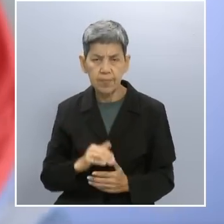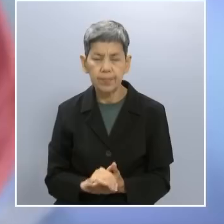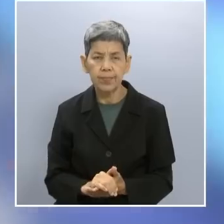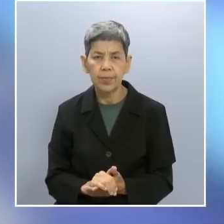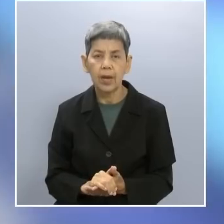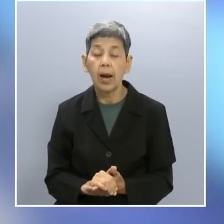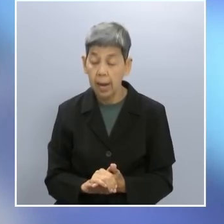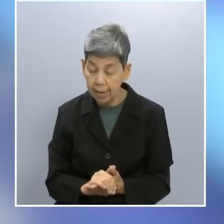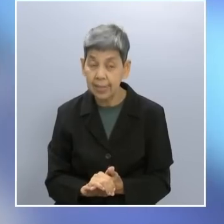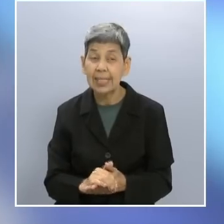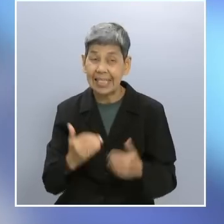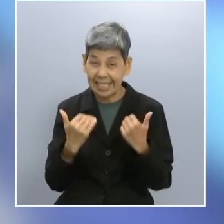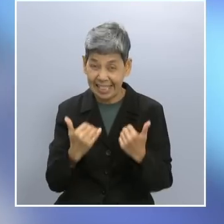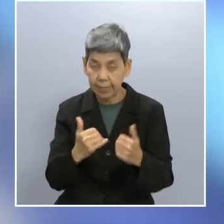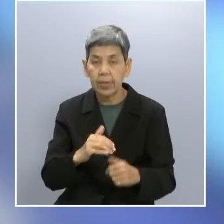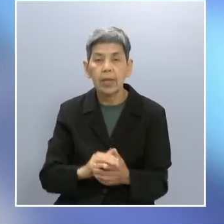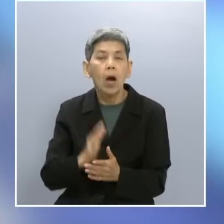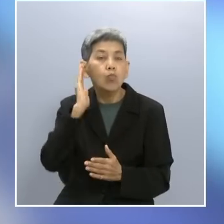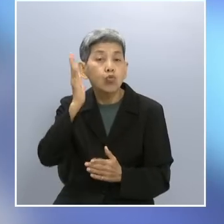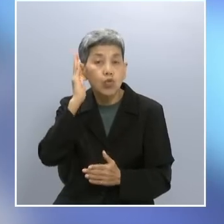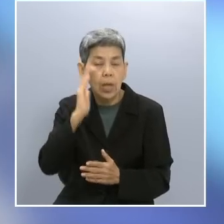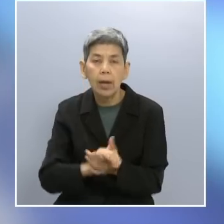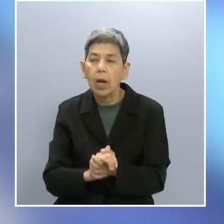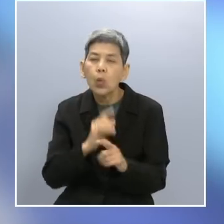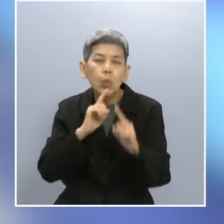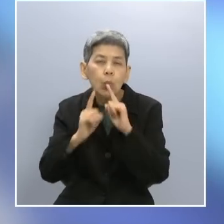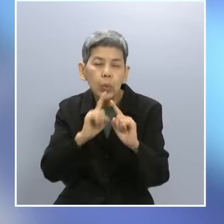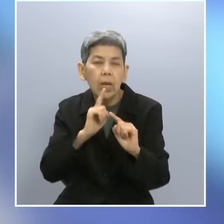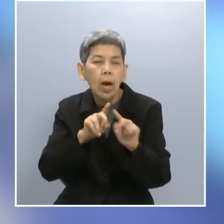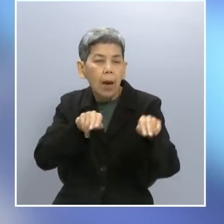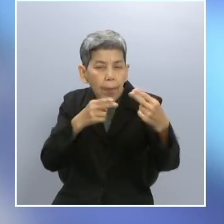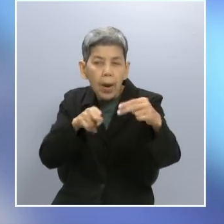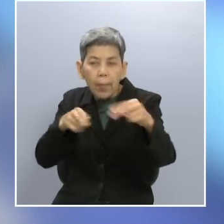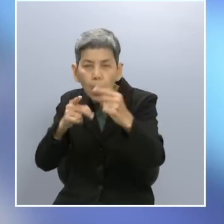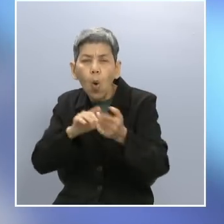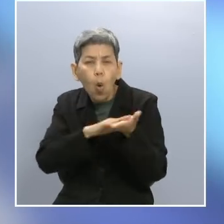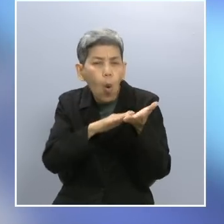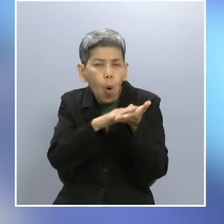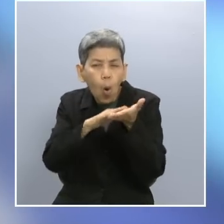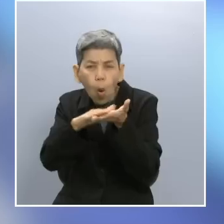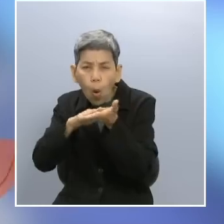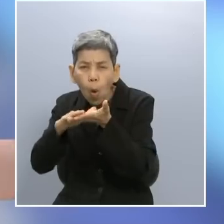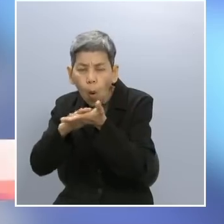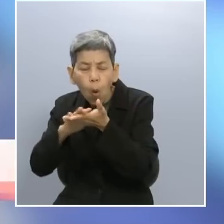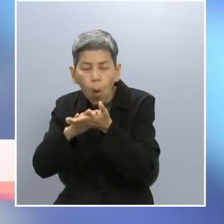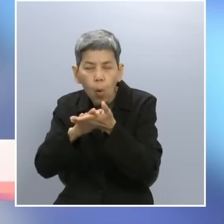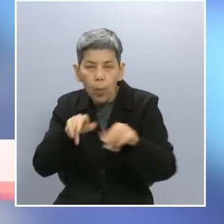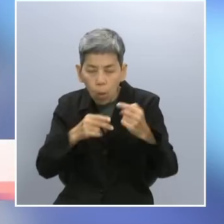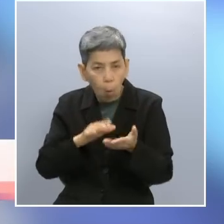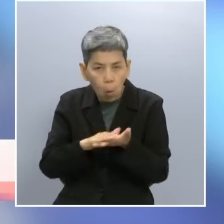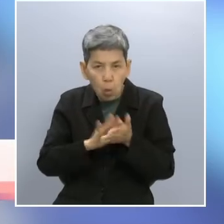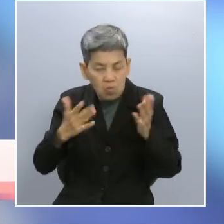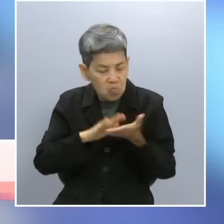หลังเกิดเรื่องนะฮะจากกบเองเนี่ยก็แชทไปคุยด้วยไปขอโทษนะเอ้ยไม่ใช่นะไม่ขอโทษ